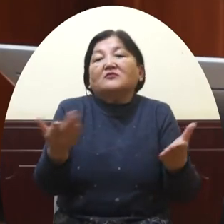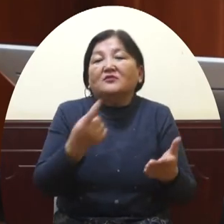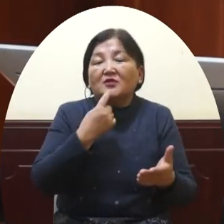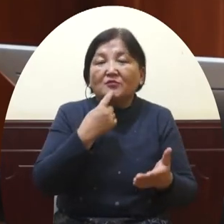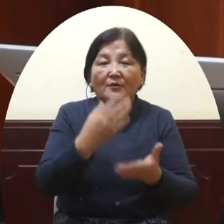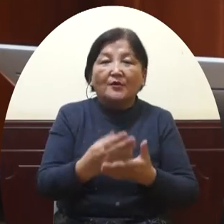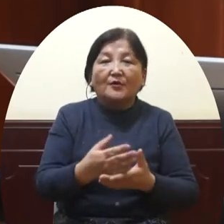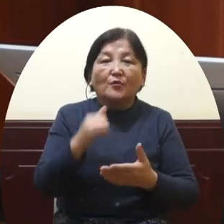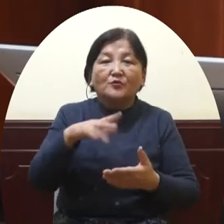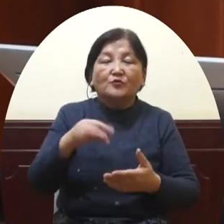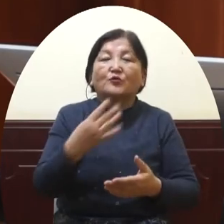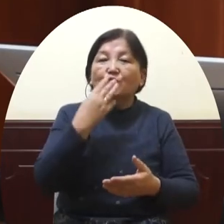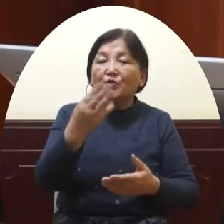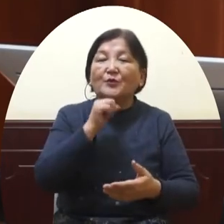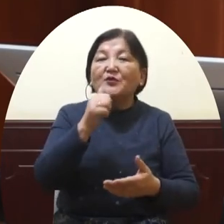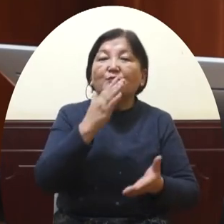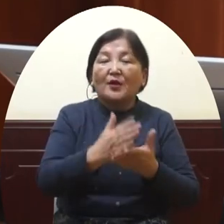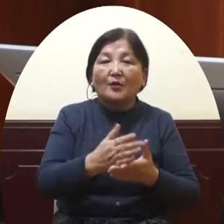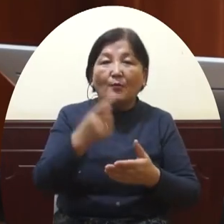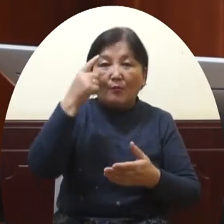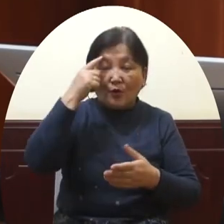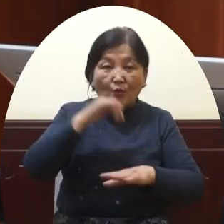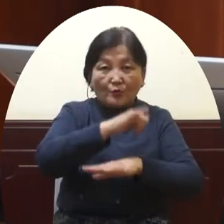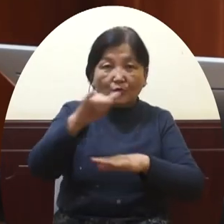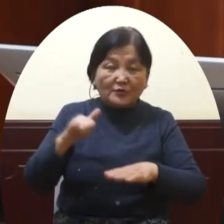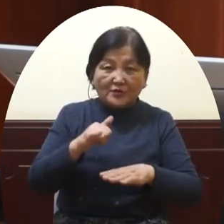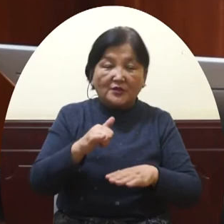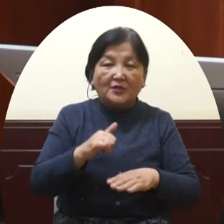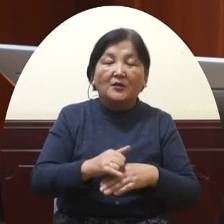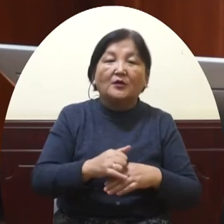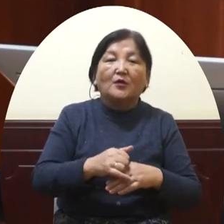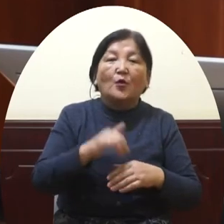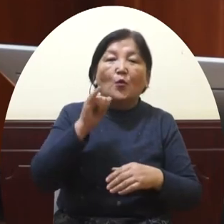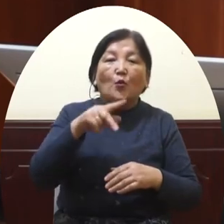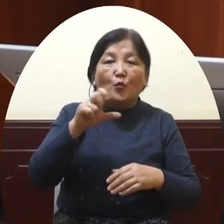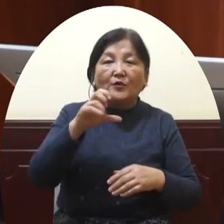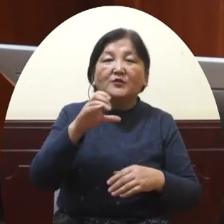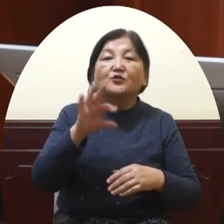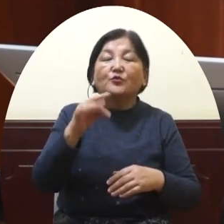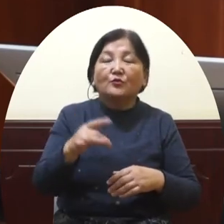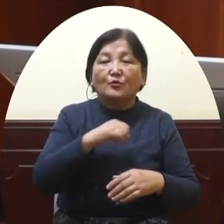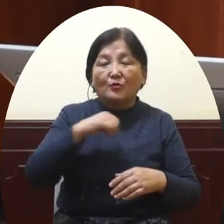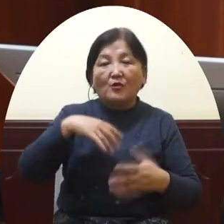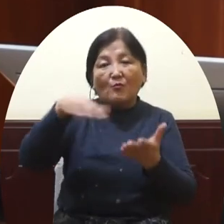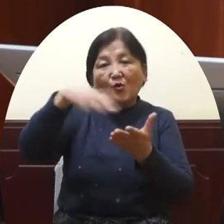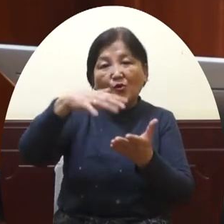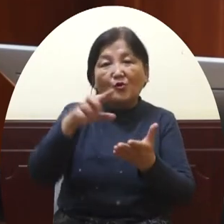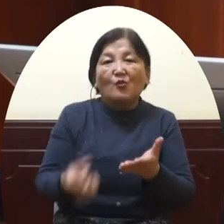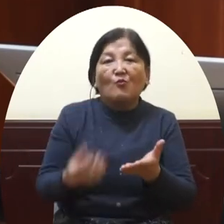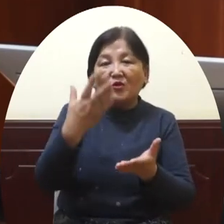улс төрийг судрах ус болгож байна. Монголын улс төр өөрөө бохир болж байна. Тийм. Үндсэд нь хин энд хэлмэгдээд